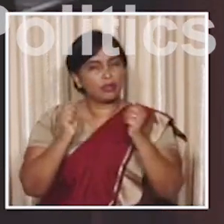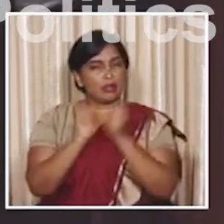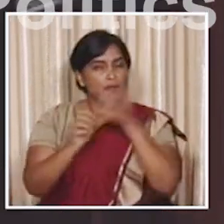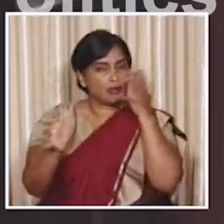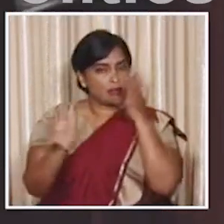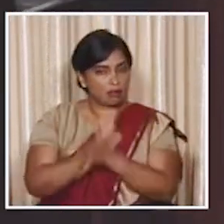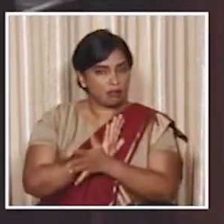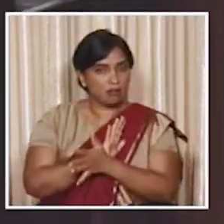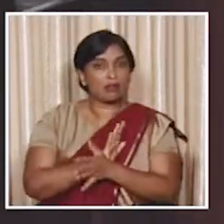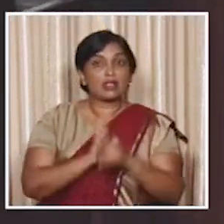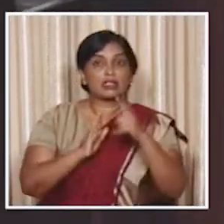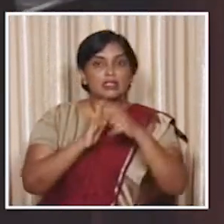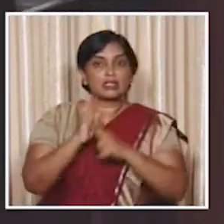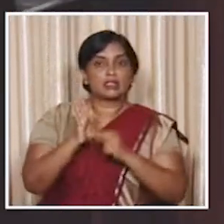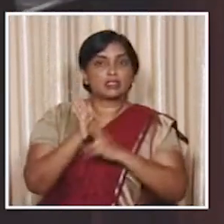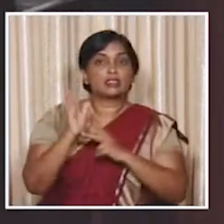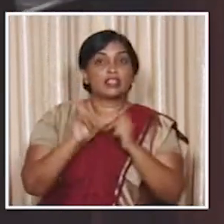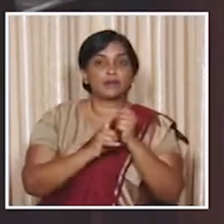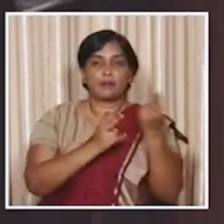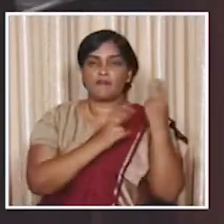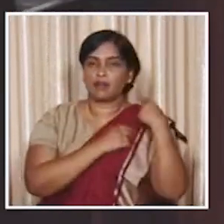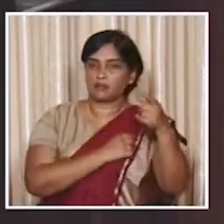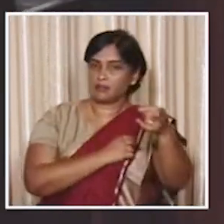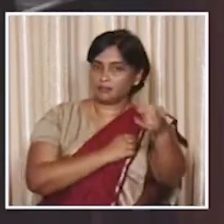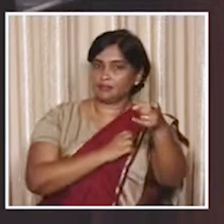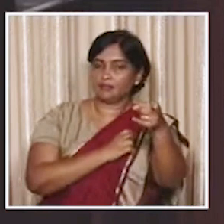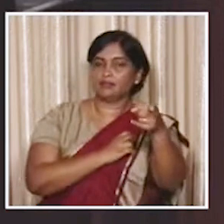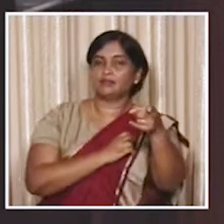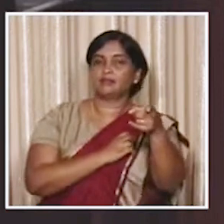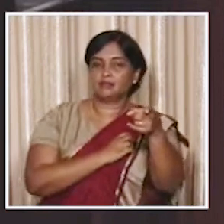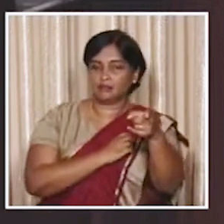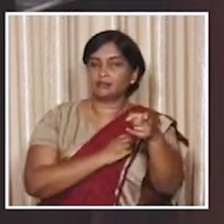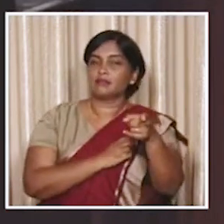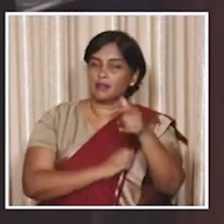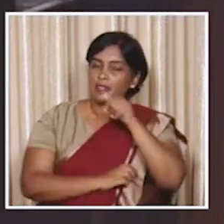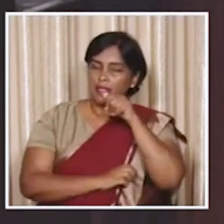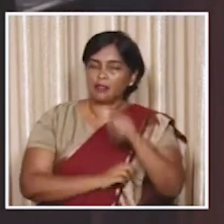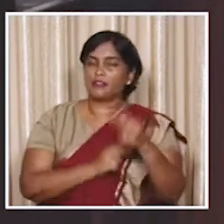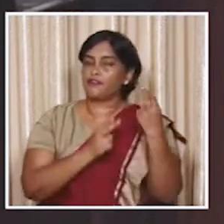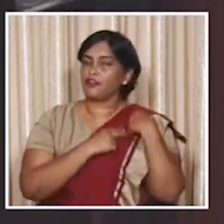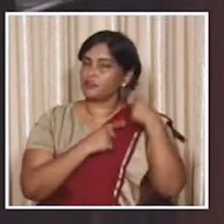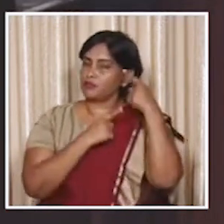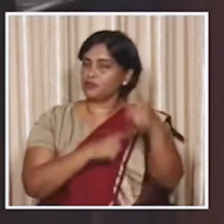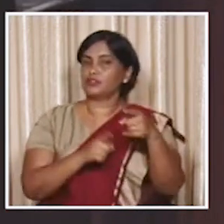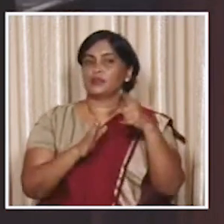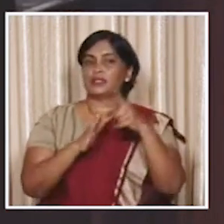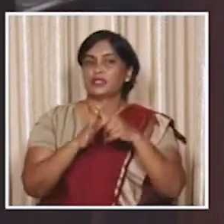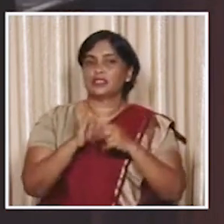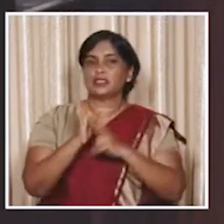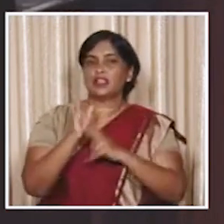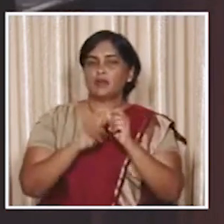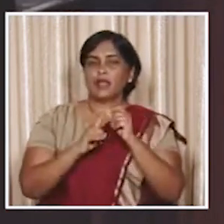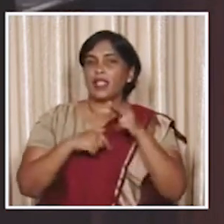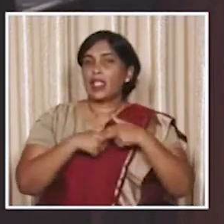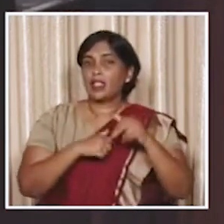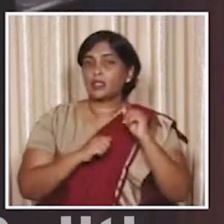වුණත් ජනතා විමුක්ති පෙරමුණේකට වග කියන්න ඕනේ. හර්ද සාක්ෂිය එකඟව වග කියන්න ඕනේ. ඇයි